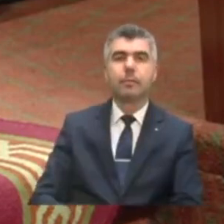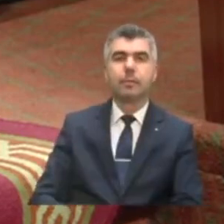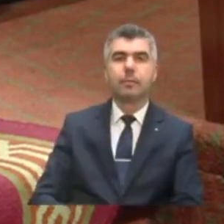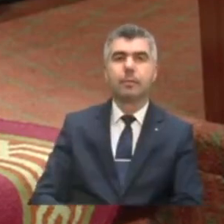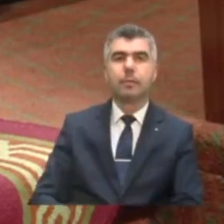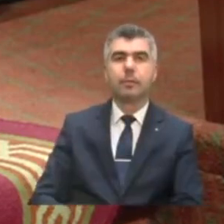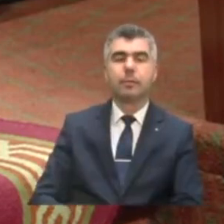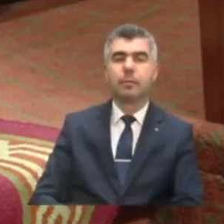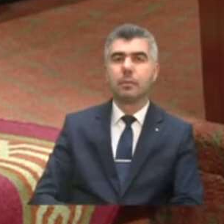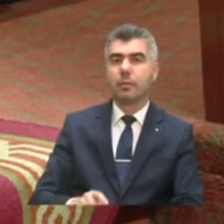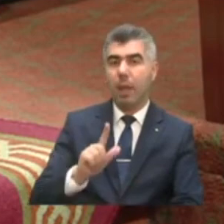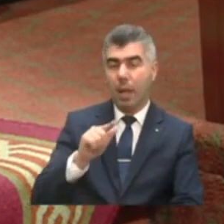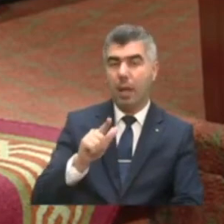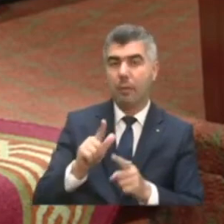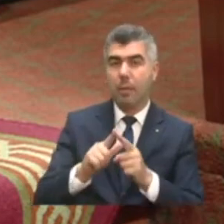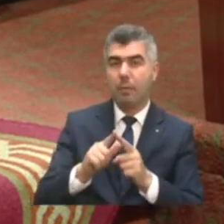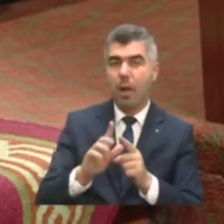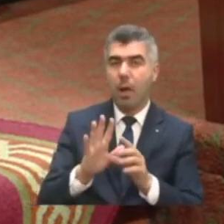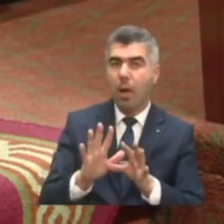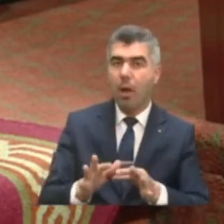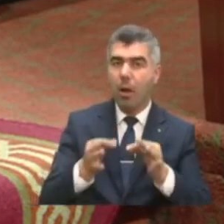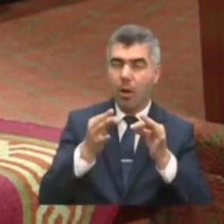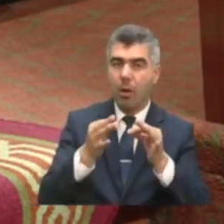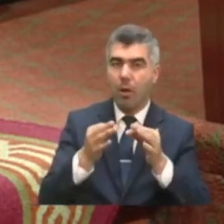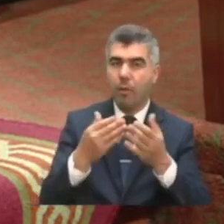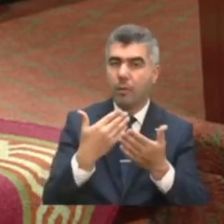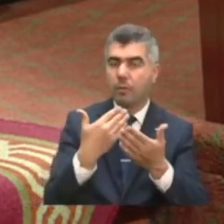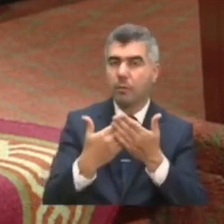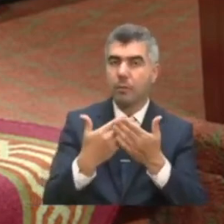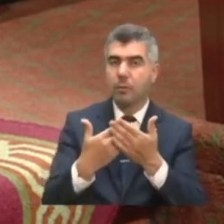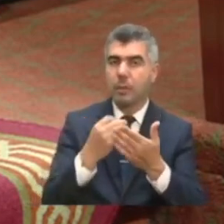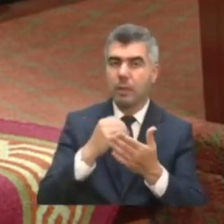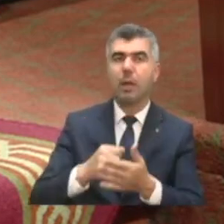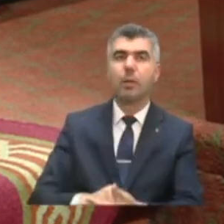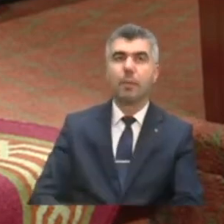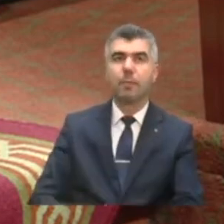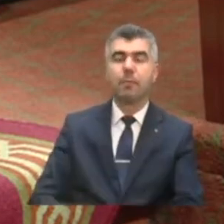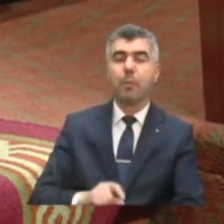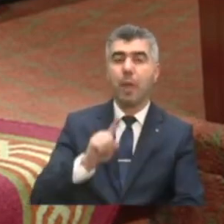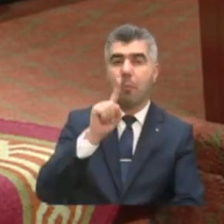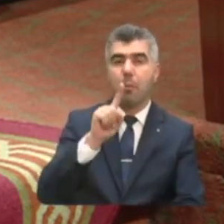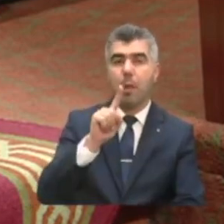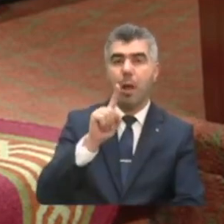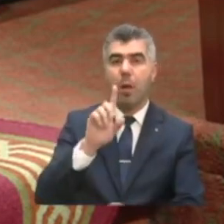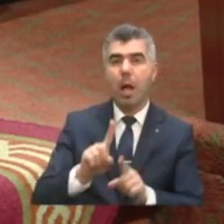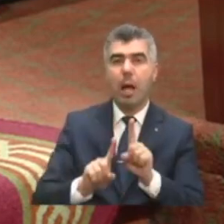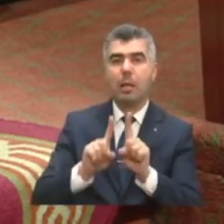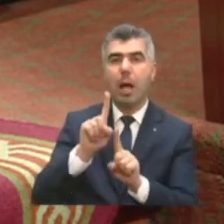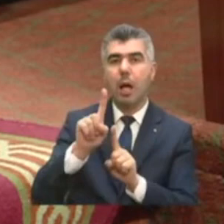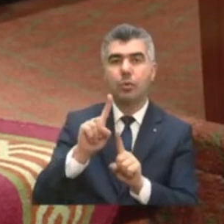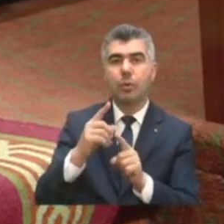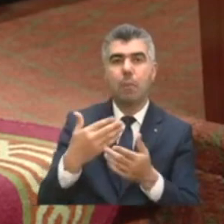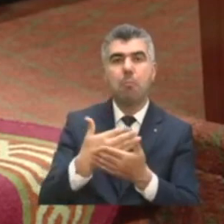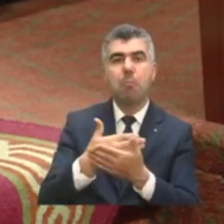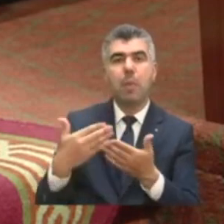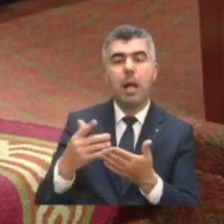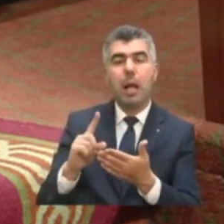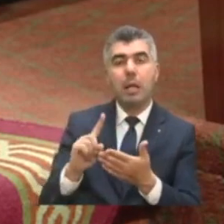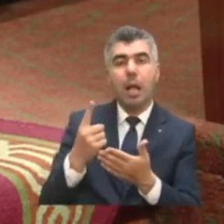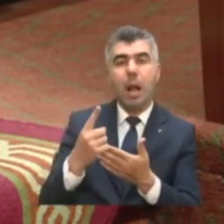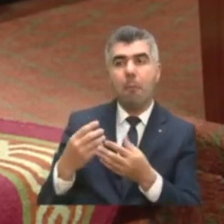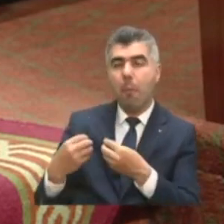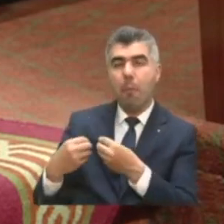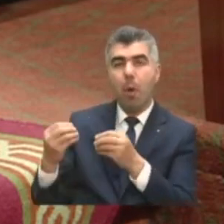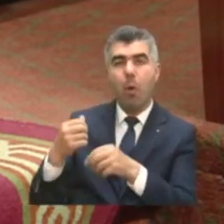يمكن كتمثل هذا الاثار اللي كتعطي هذه الصناعه بالنسبه للبلاد. 111 المليار ديال الصادرات العام اللي